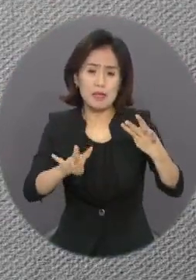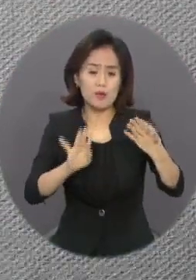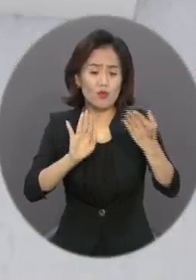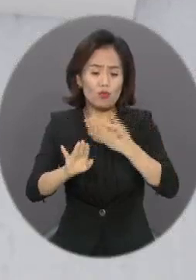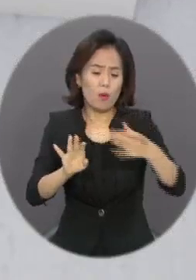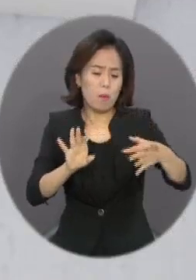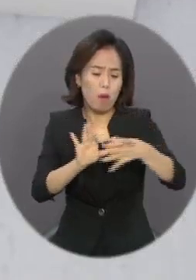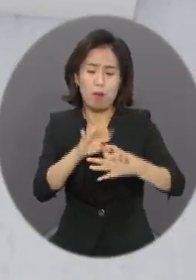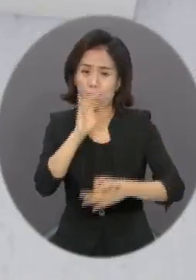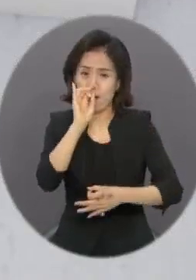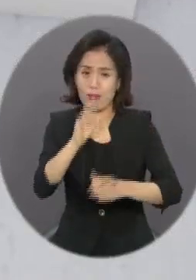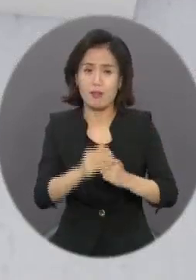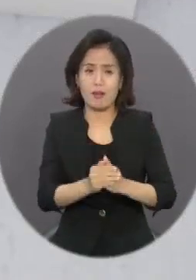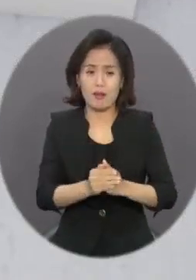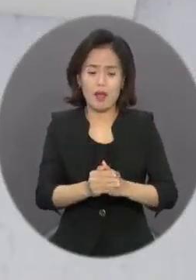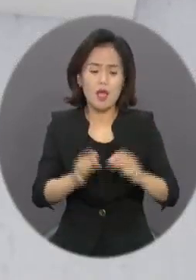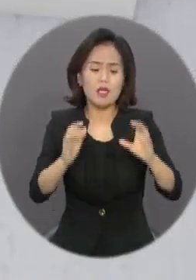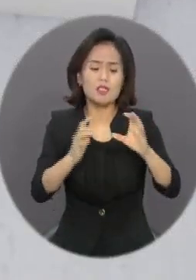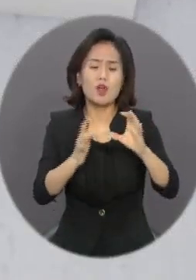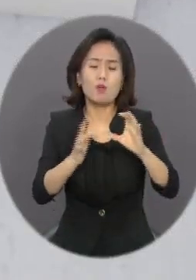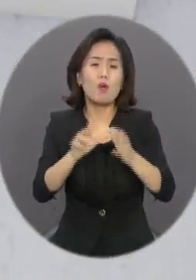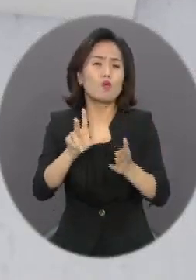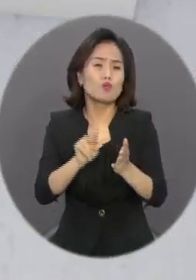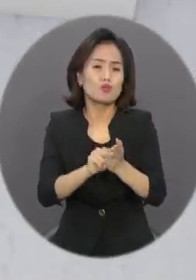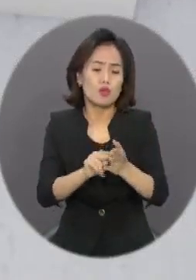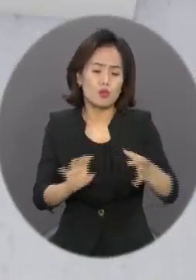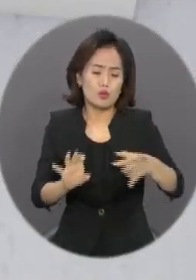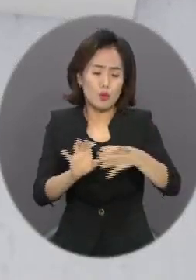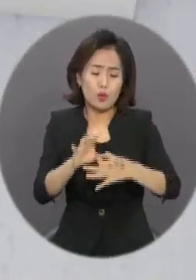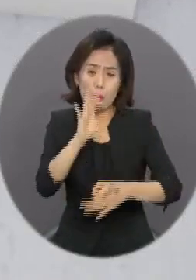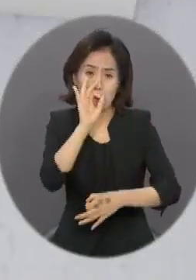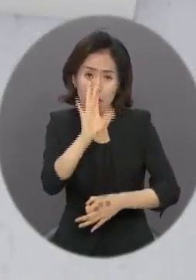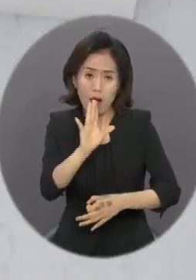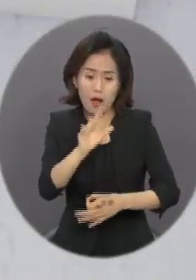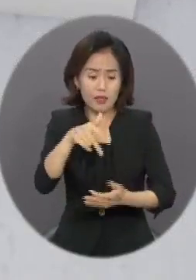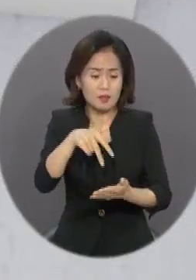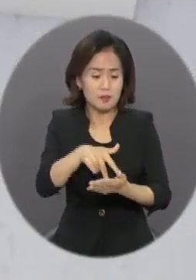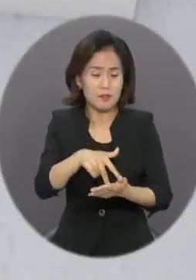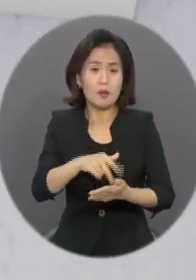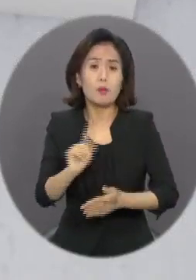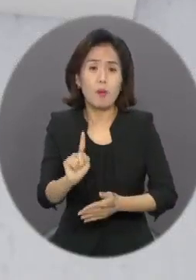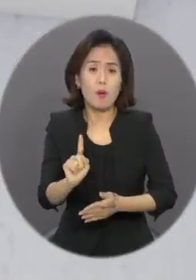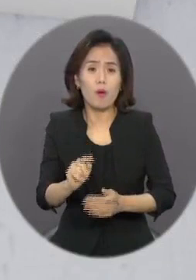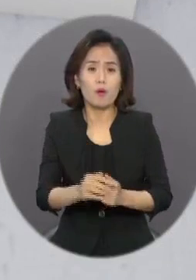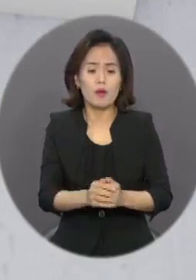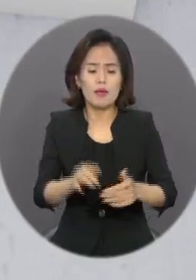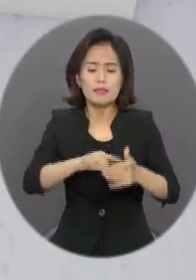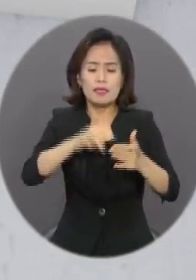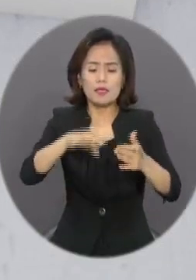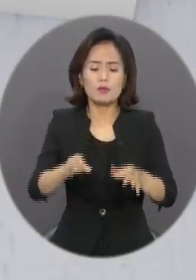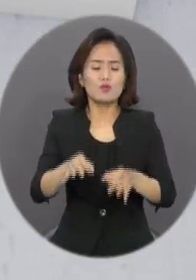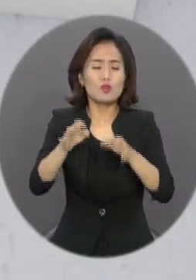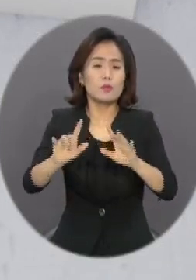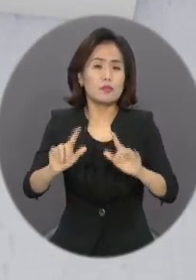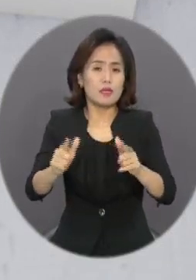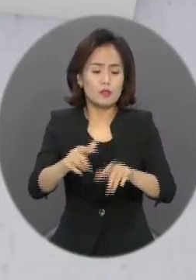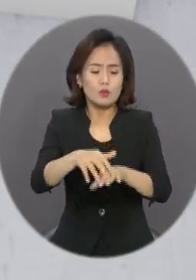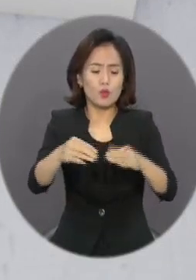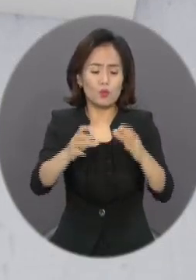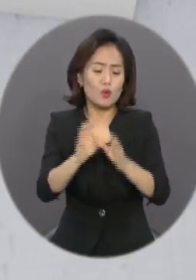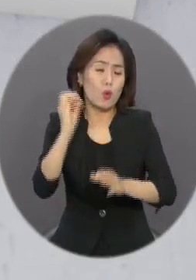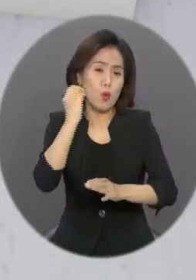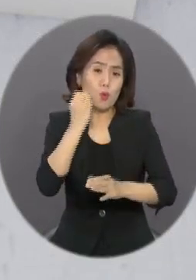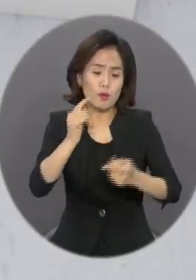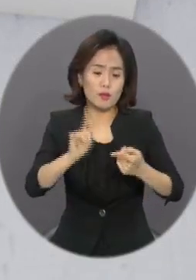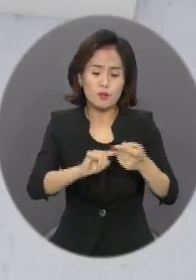있습니다. 당초 서버 문제로 인한 접속 불가로 설명했던 공무원 노조 측은 세금이 투입되지 않는 노조